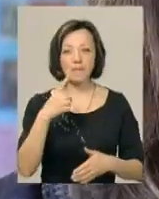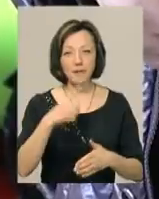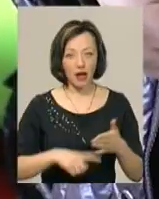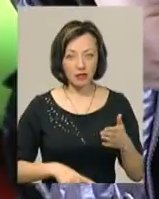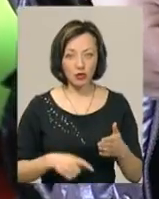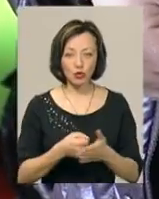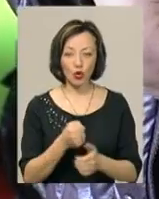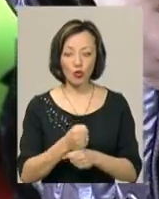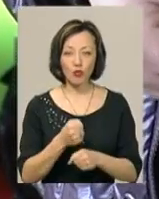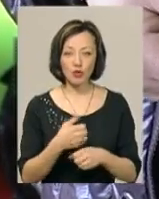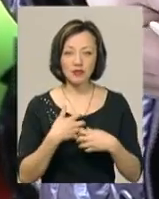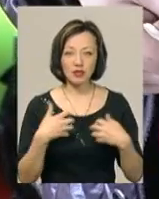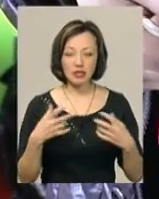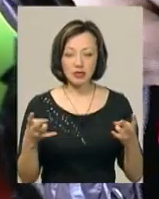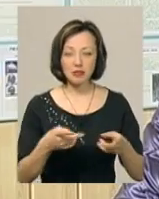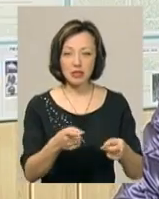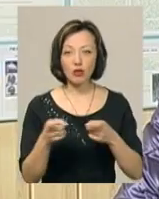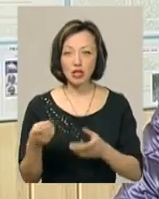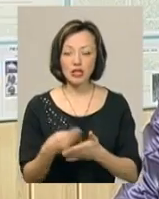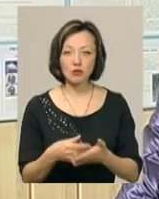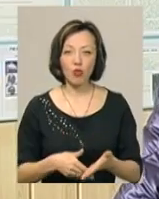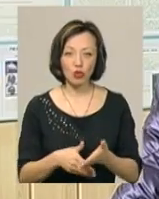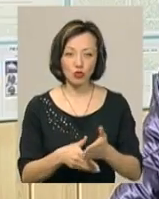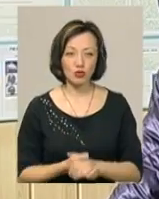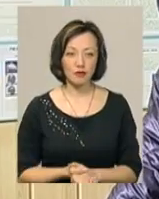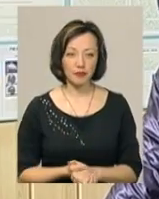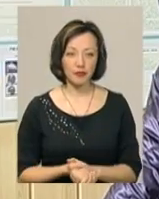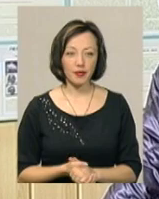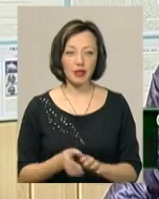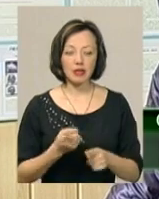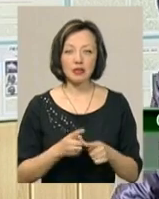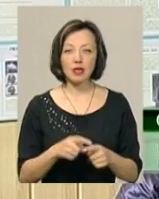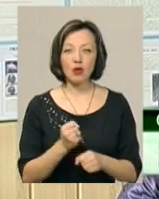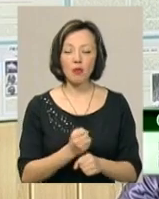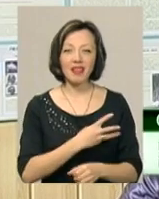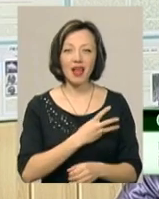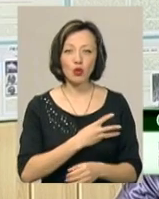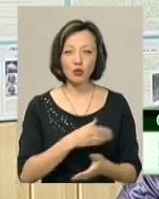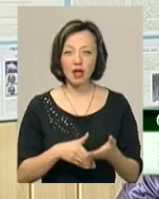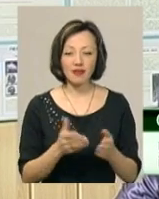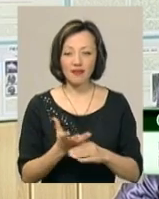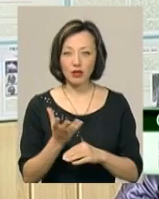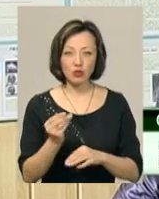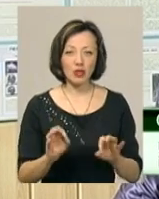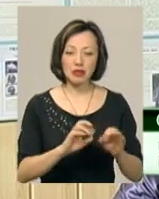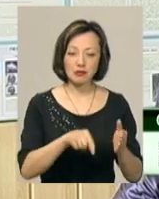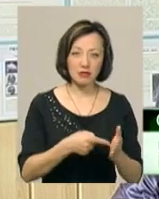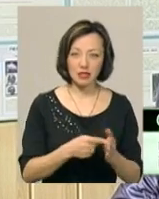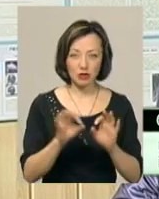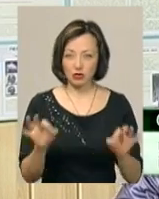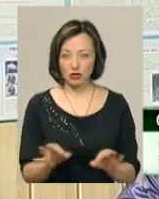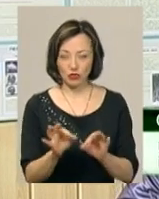переконана, до роботи звіринцю слід залучати спонсорів. Він це робить, скажімо так, на ентузіазмі, воно не фінансується особо там ні з міста, ні